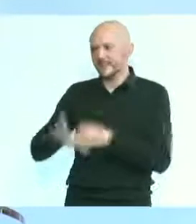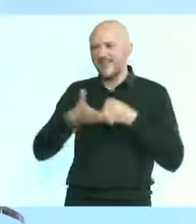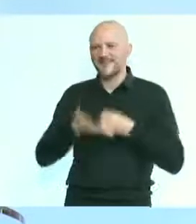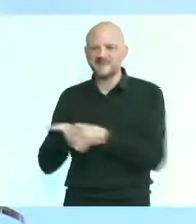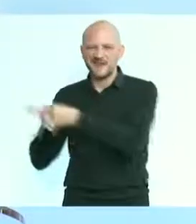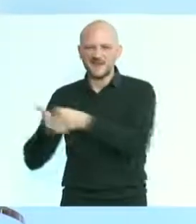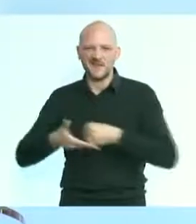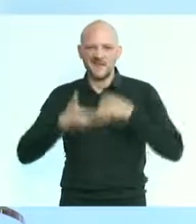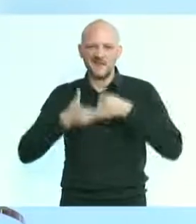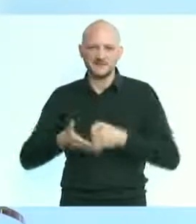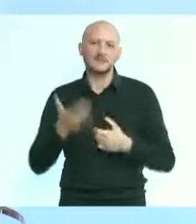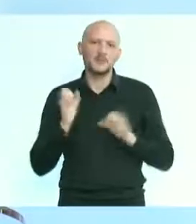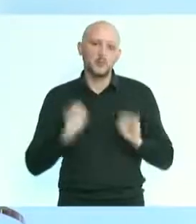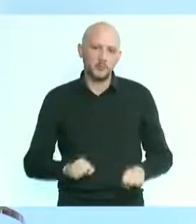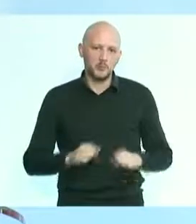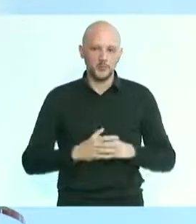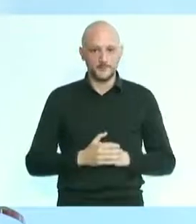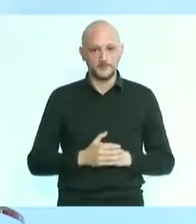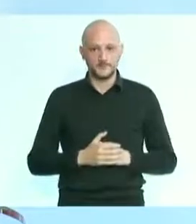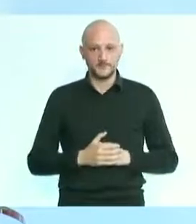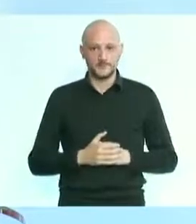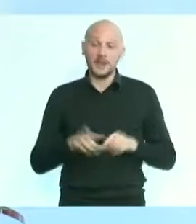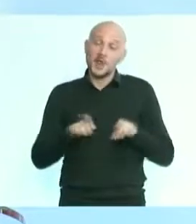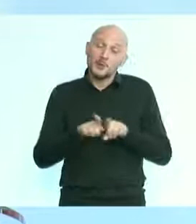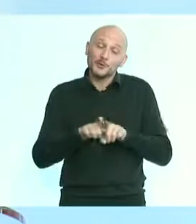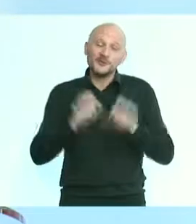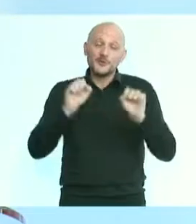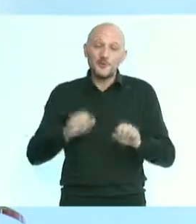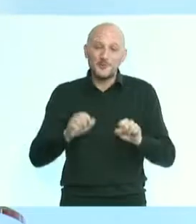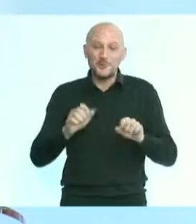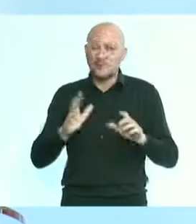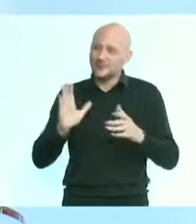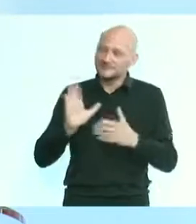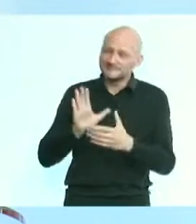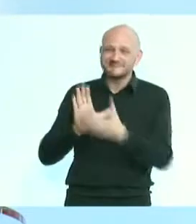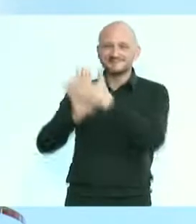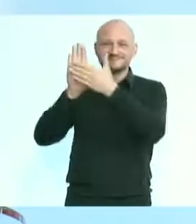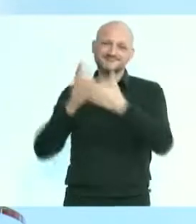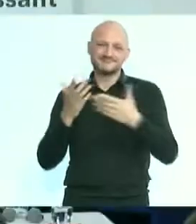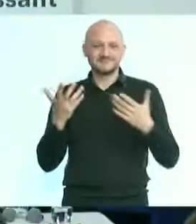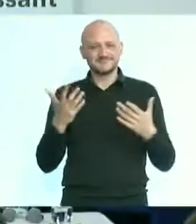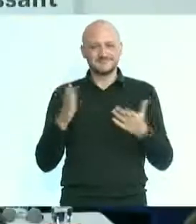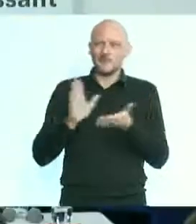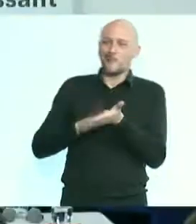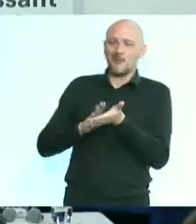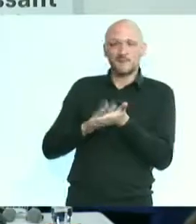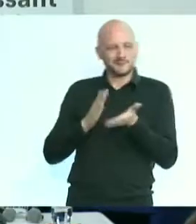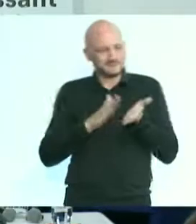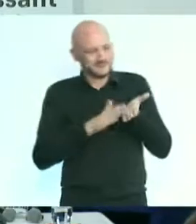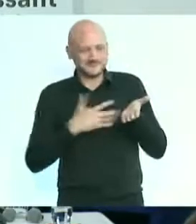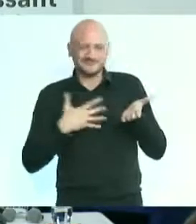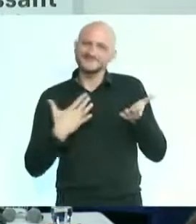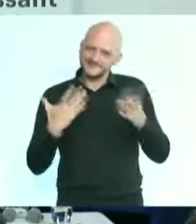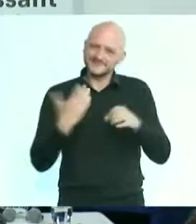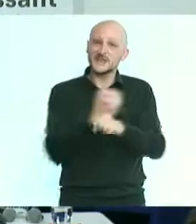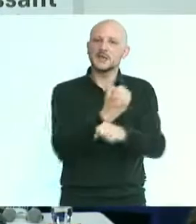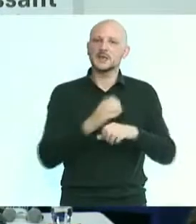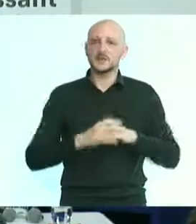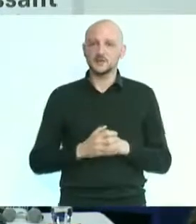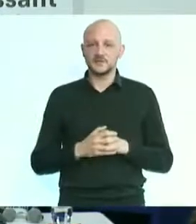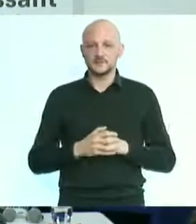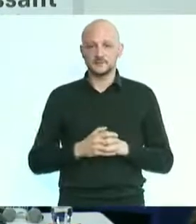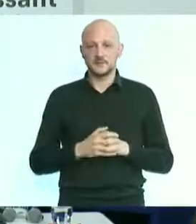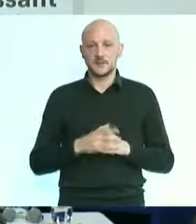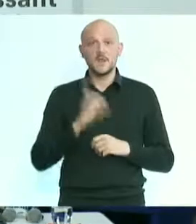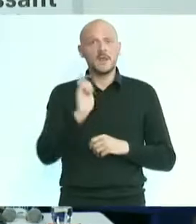de fêter les succès à deux. Enfin, il faut rappeler que les jeunes bénéficient de l'accompagnement d'un tuteur